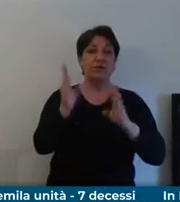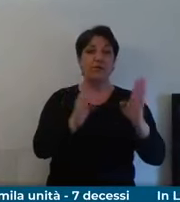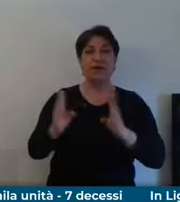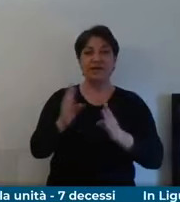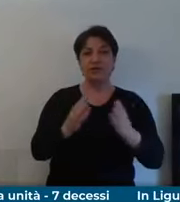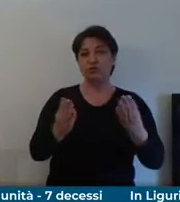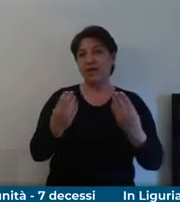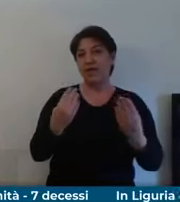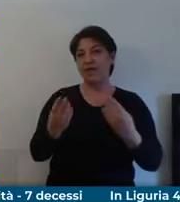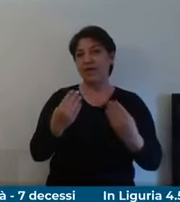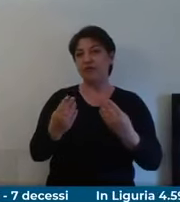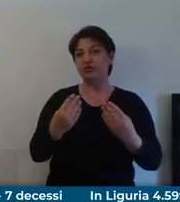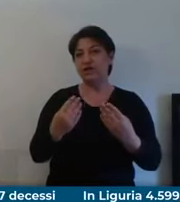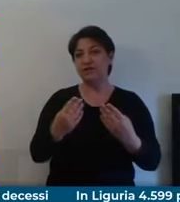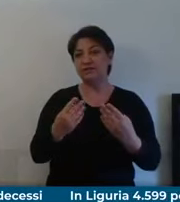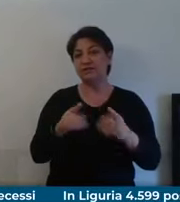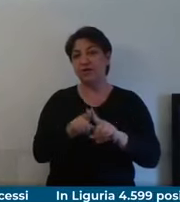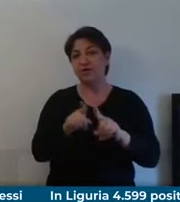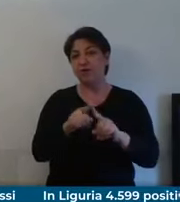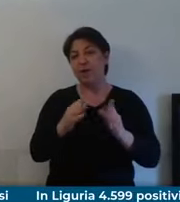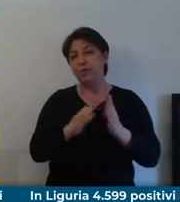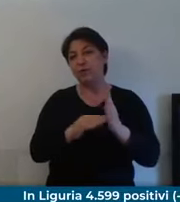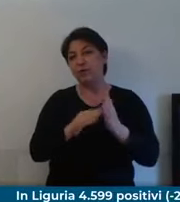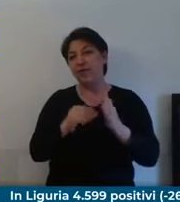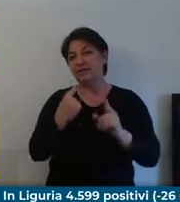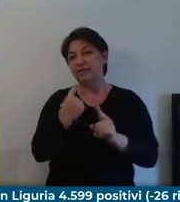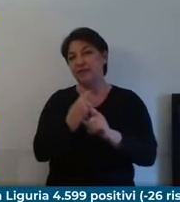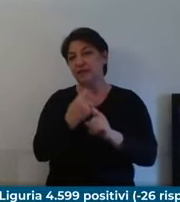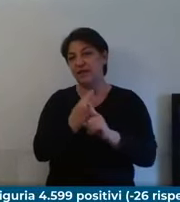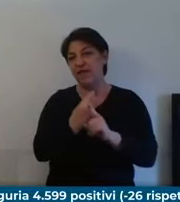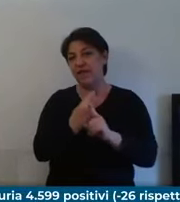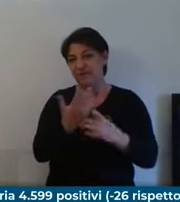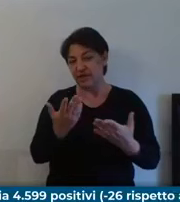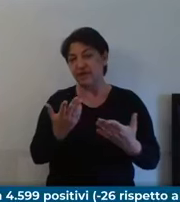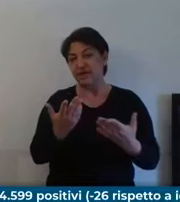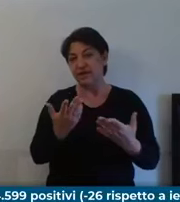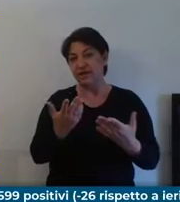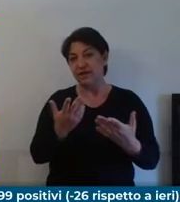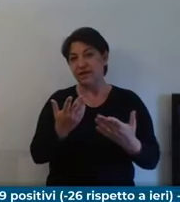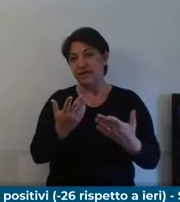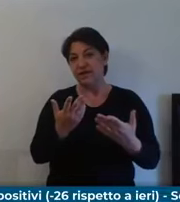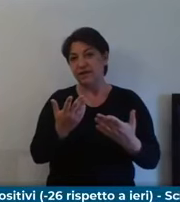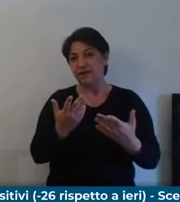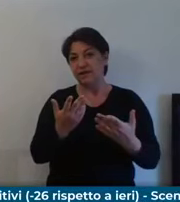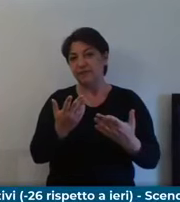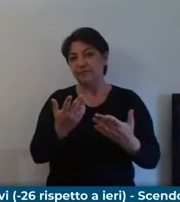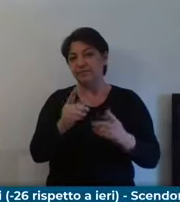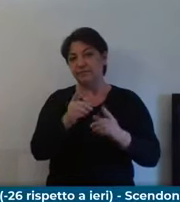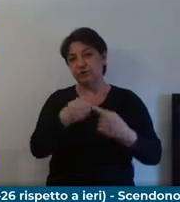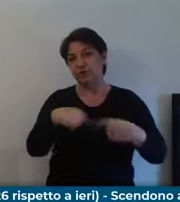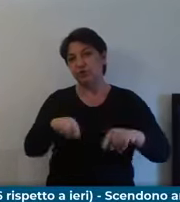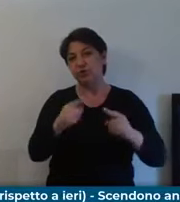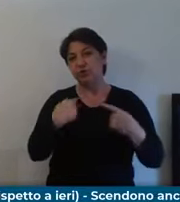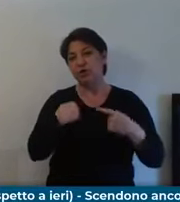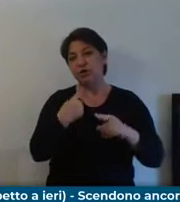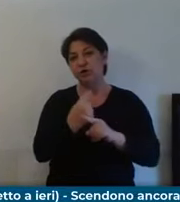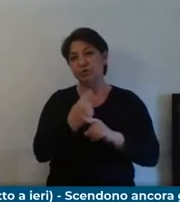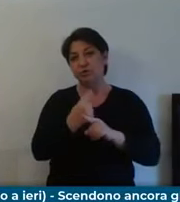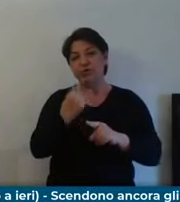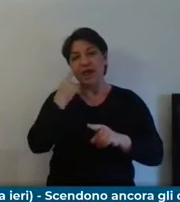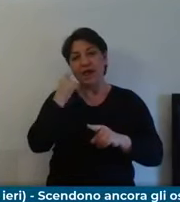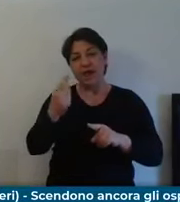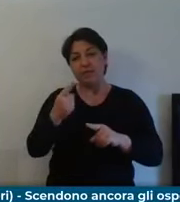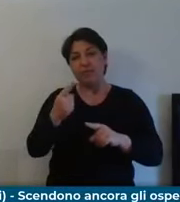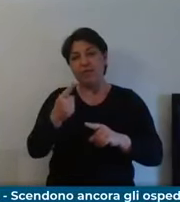prudenza nel chiedere quello che è un diritto comunque delle persone. Quindi ci stiamo attrezzando, ripeto, sia per